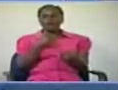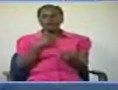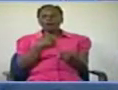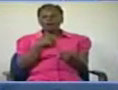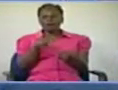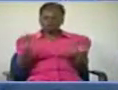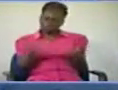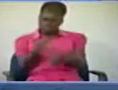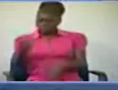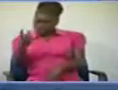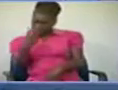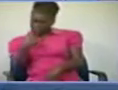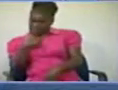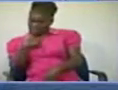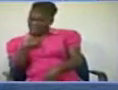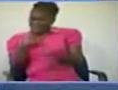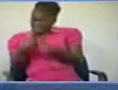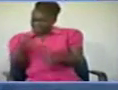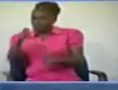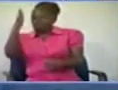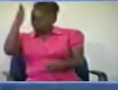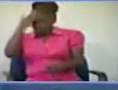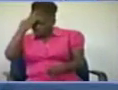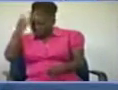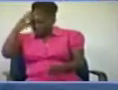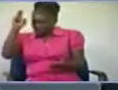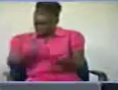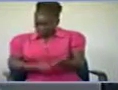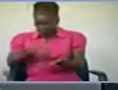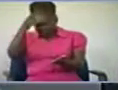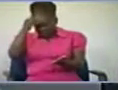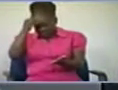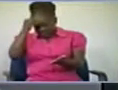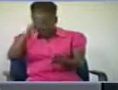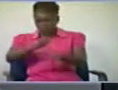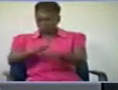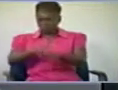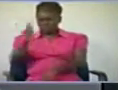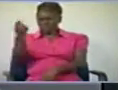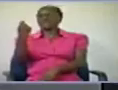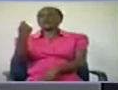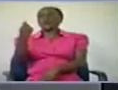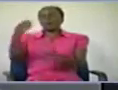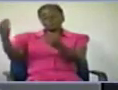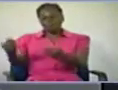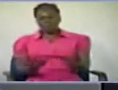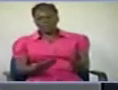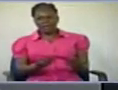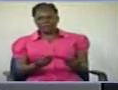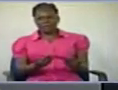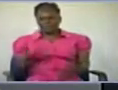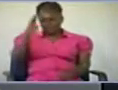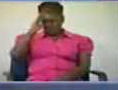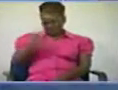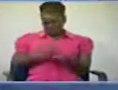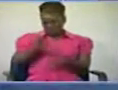huwezi kuniona lakini unashukuru na kutambua kwamba elimu ni muhimu sana nchini Kenya sivyo? Ni kweli. Karibu sana. Asante. Habari za utoko